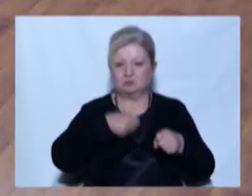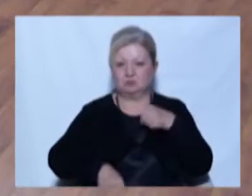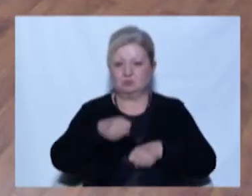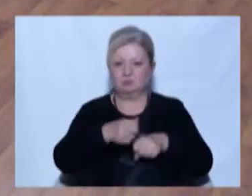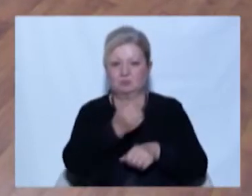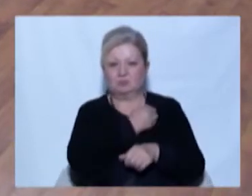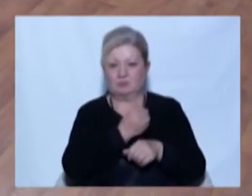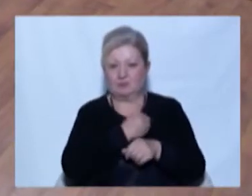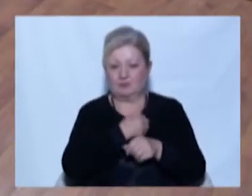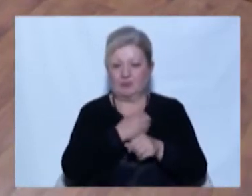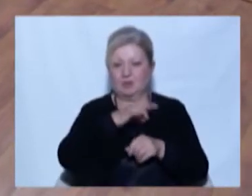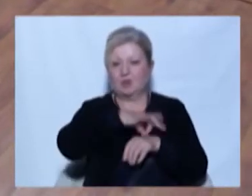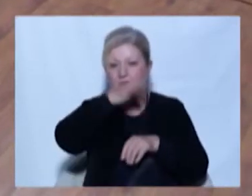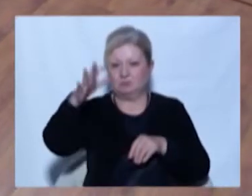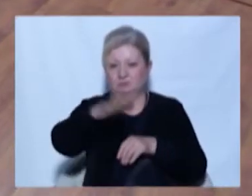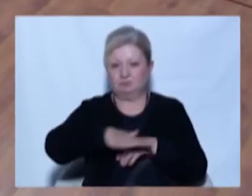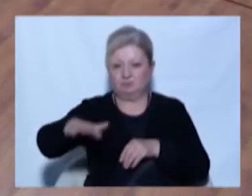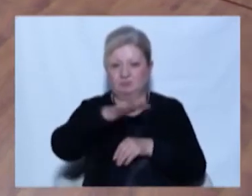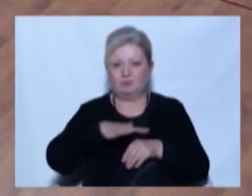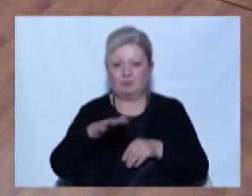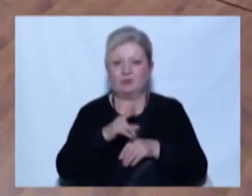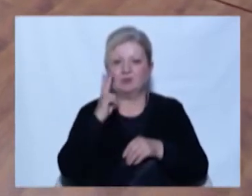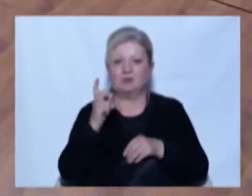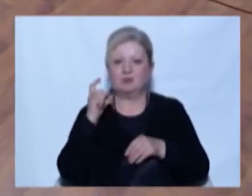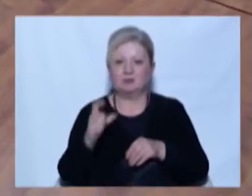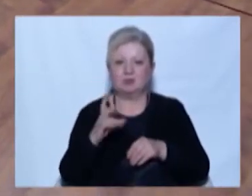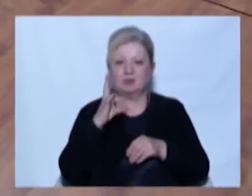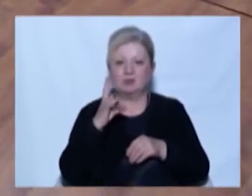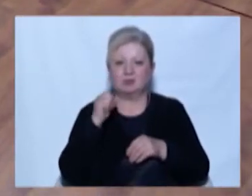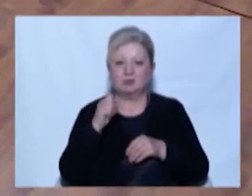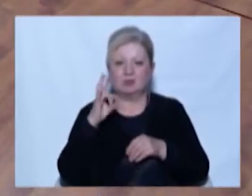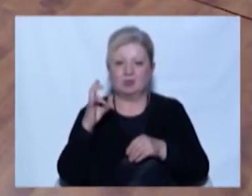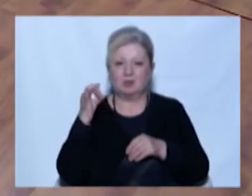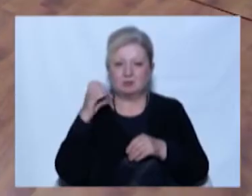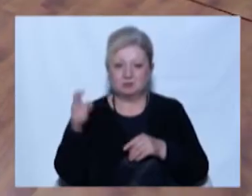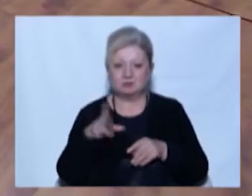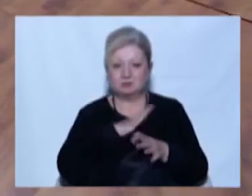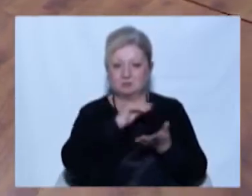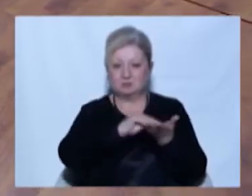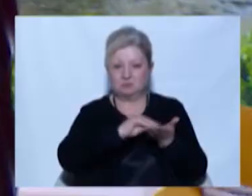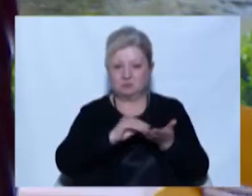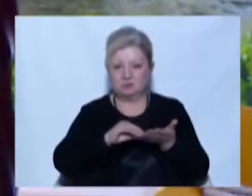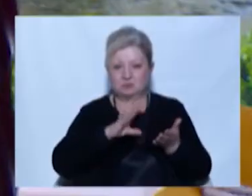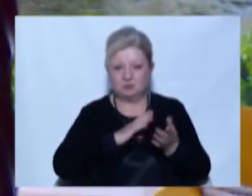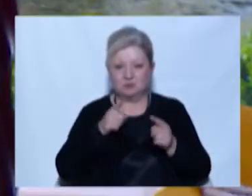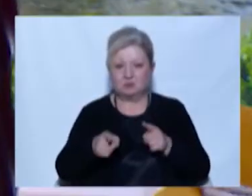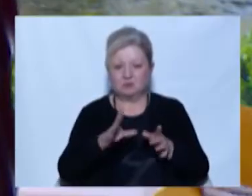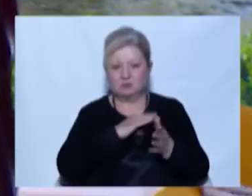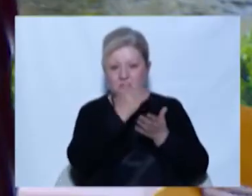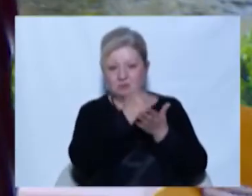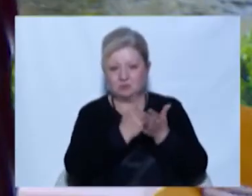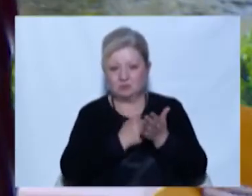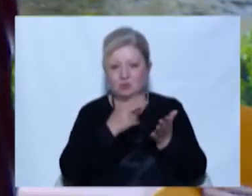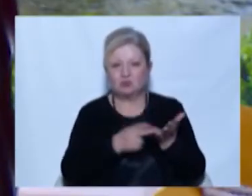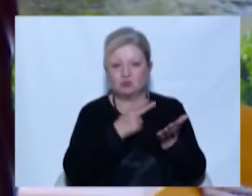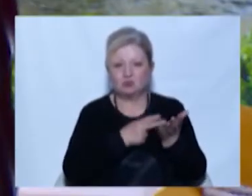პარტიებს აღმოსავლეთში. კენანის დოქტრინა გახმაურდა ცოტა ხანში, როდესაც ის კენანმა გაფართოვებული ვარიანტით ჟურნალ Foreign